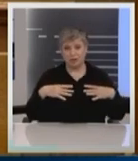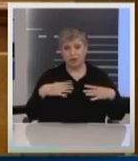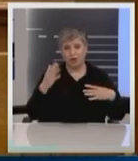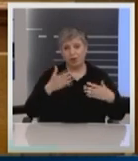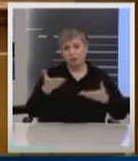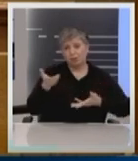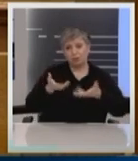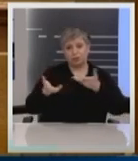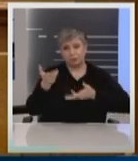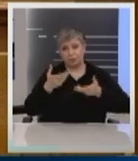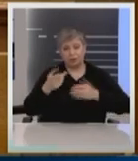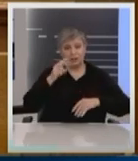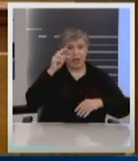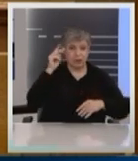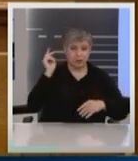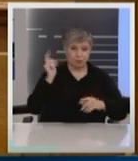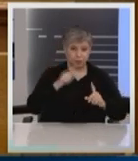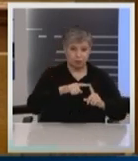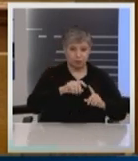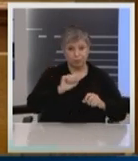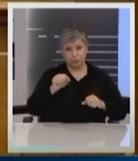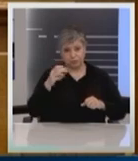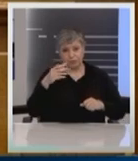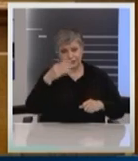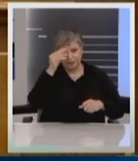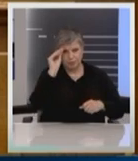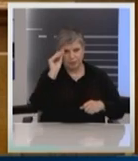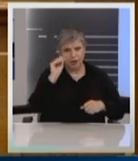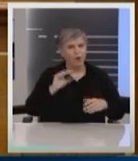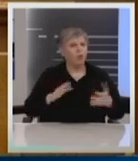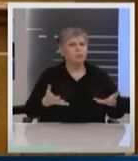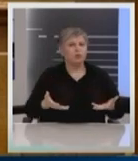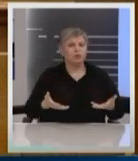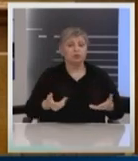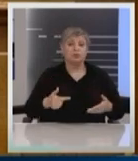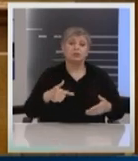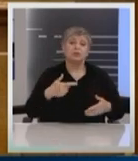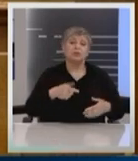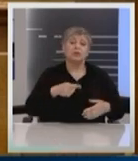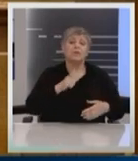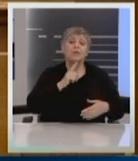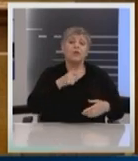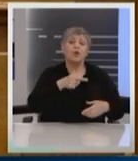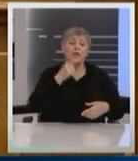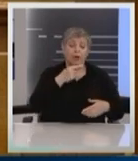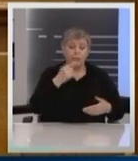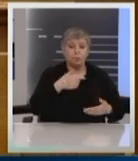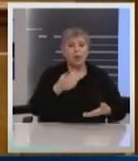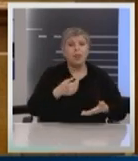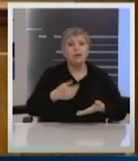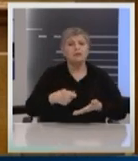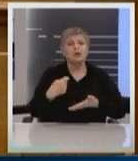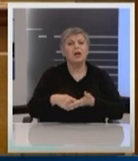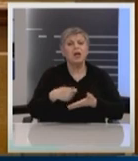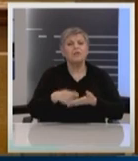διαβουλεύσεις, είσαι πιο έξυπνος από τον Τσίπρα και θα το κατεβάσεις στο 2. Με τι? Λέει, θα μειώσω τους φόρους. Πώς θα τα μειώσετε, κύριε? Με